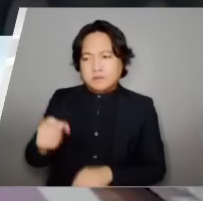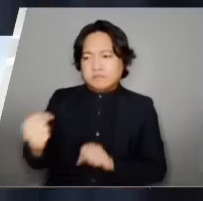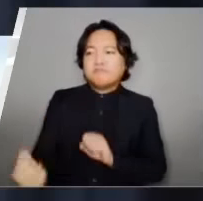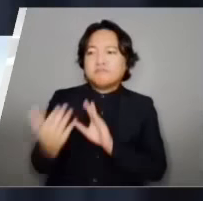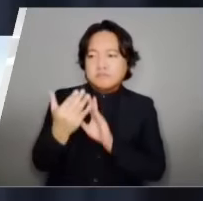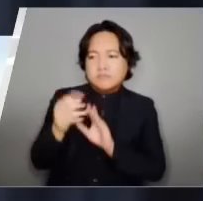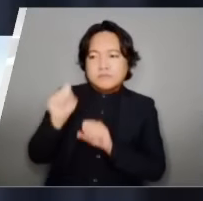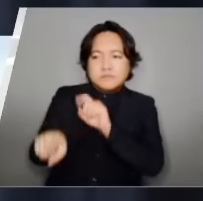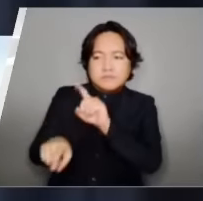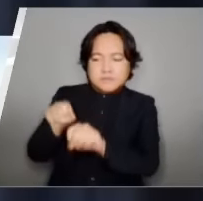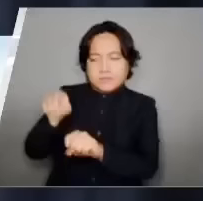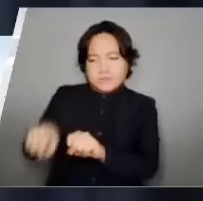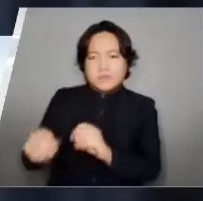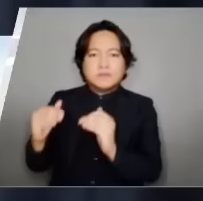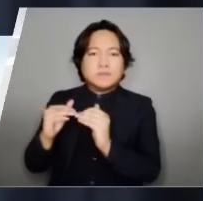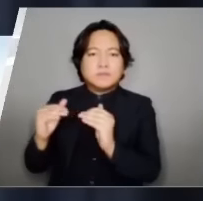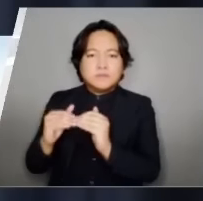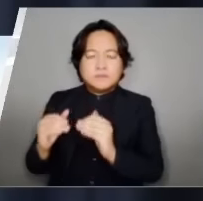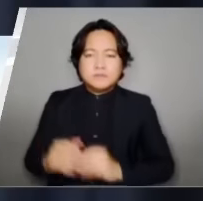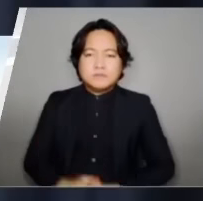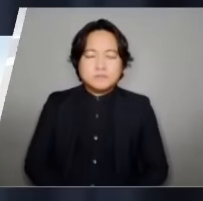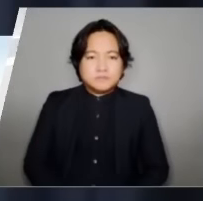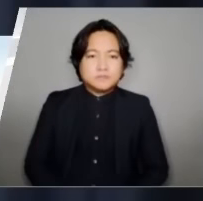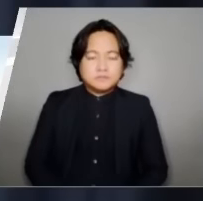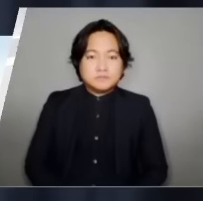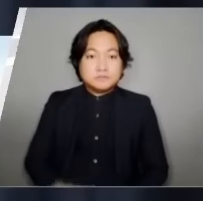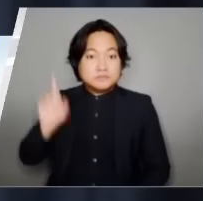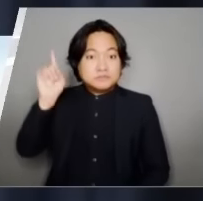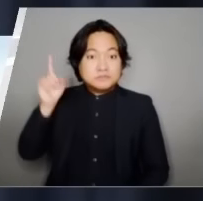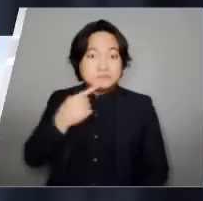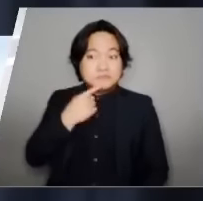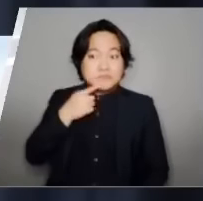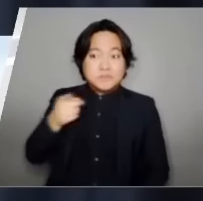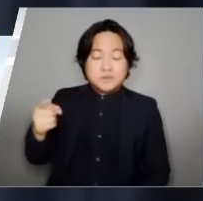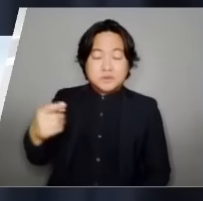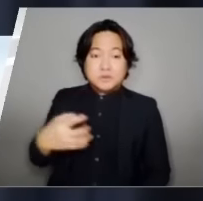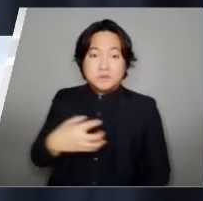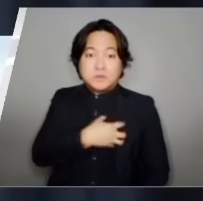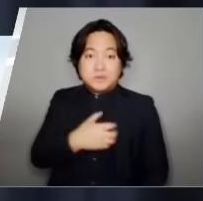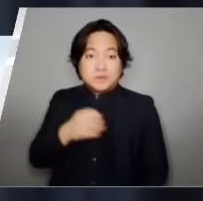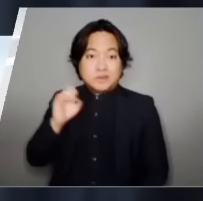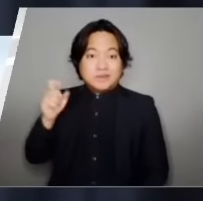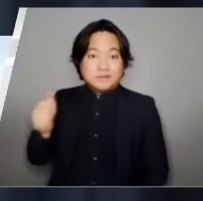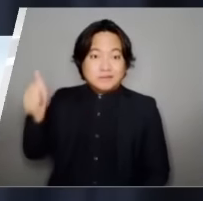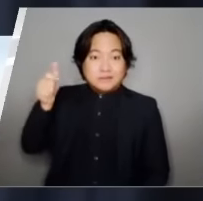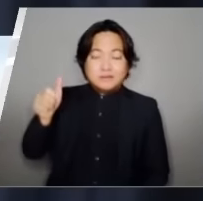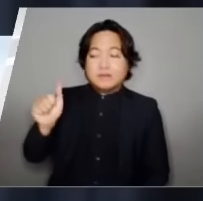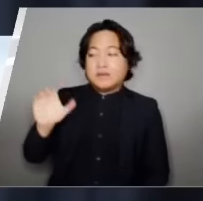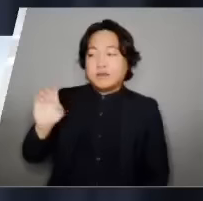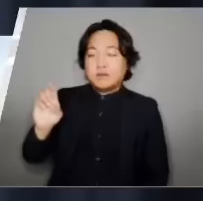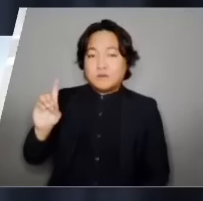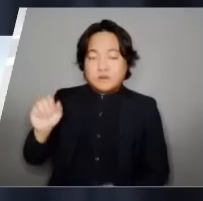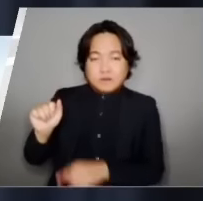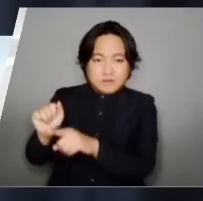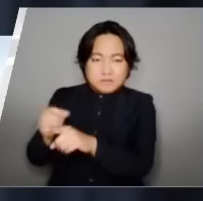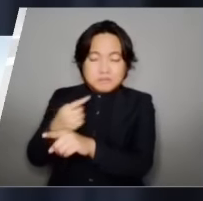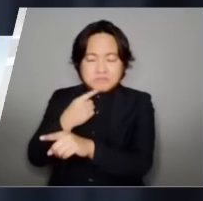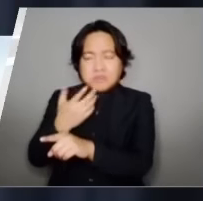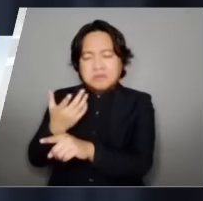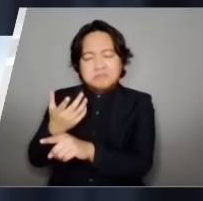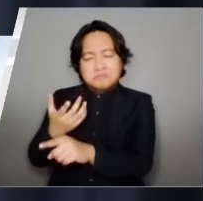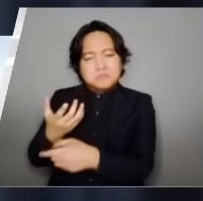fairness. General Acorda gave us the assurance, members of the Council of Chiefs na